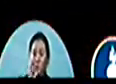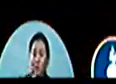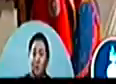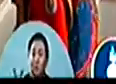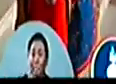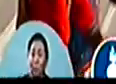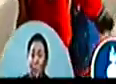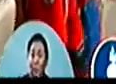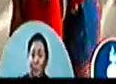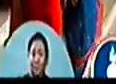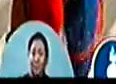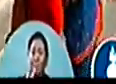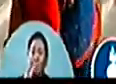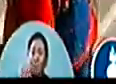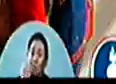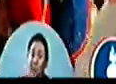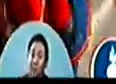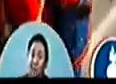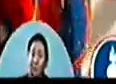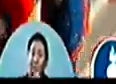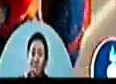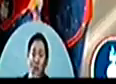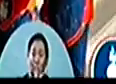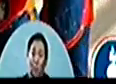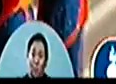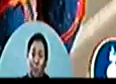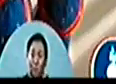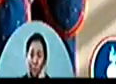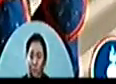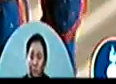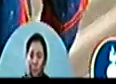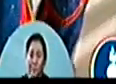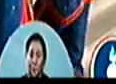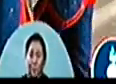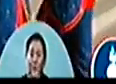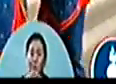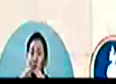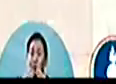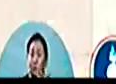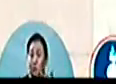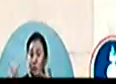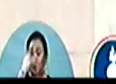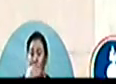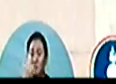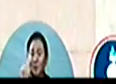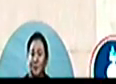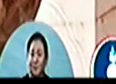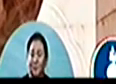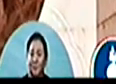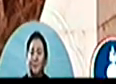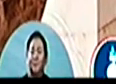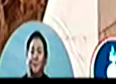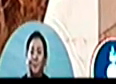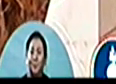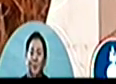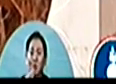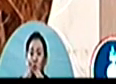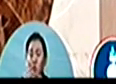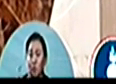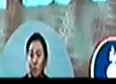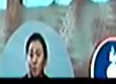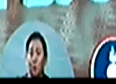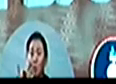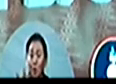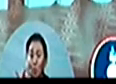тулд үндсэн хуулийн цэцийг иргэний үндсэн эрхийн баталгааг хамгаалах чигүүрэгт нийцүүлнэ. Үндсэн хуулийн шүүхийн төвшөнд ажиллах үед шинчиллийг